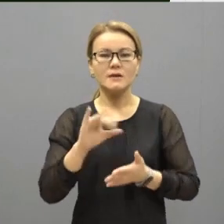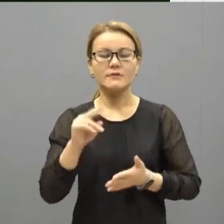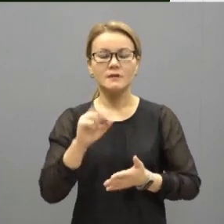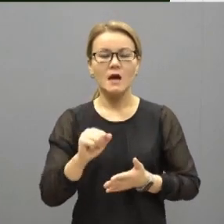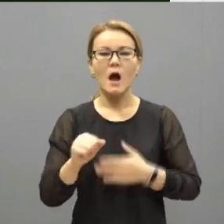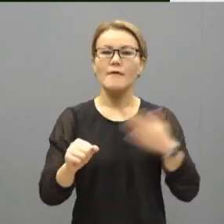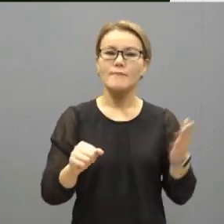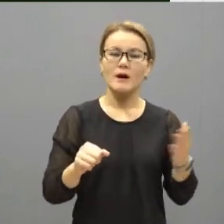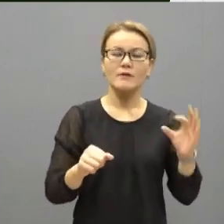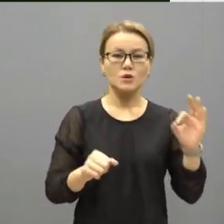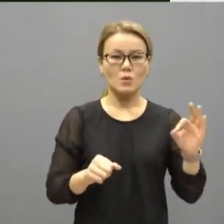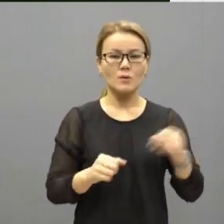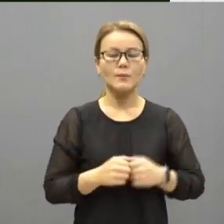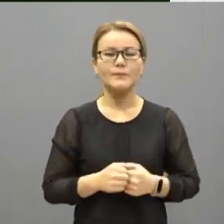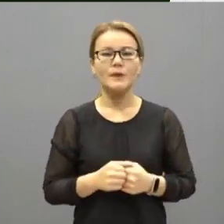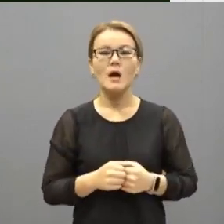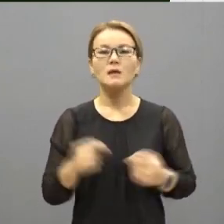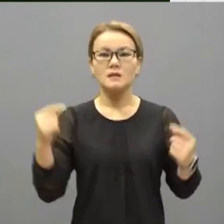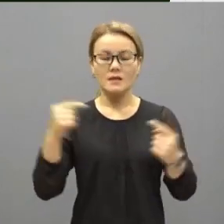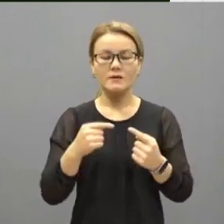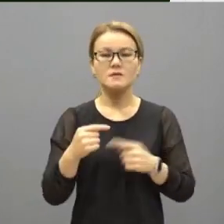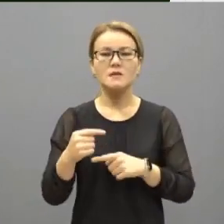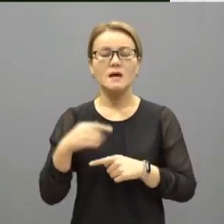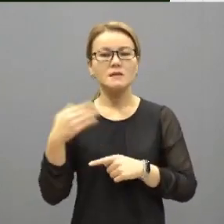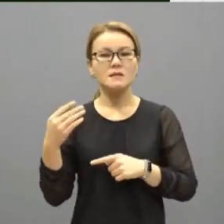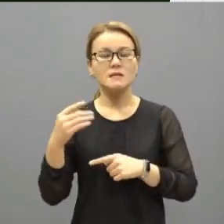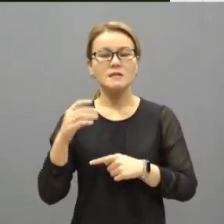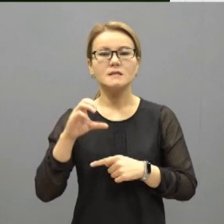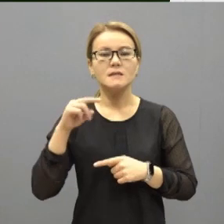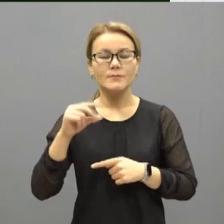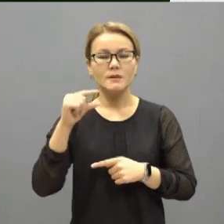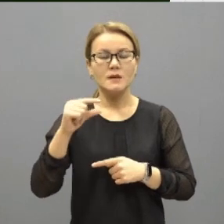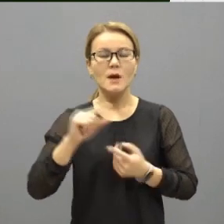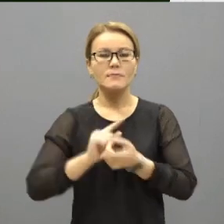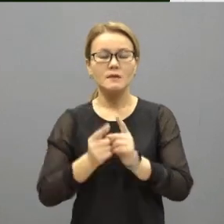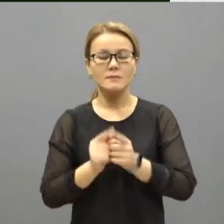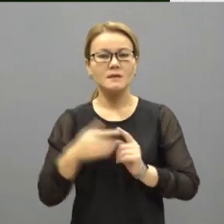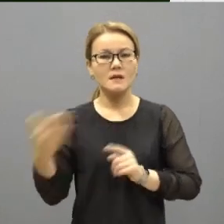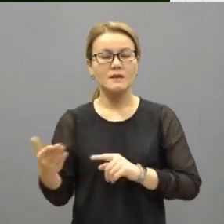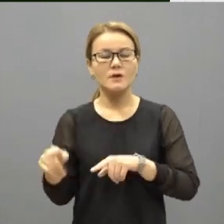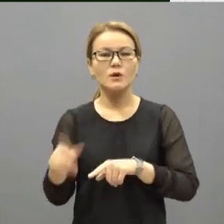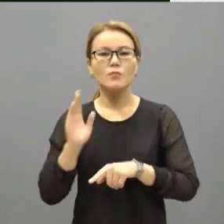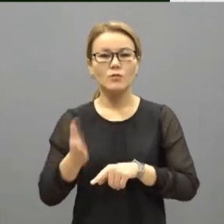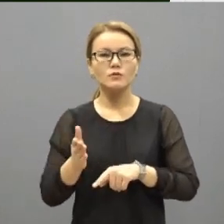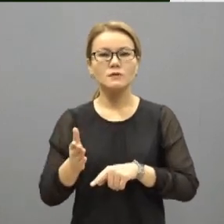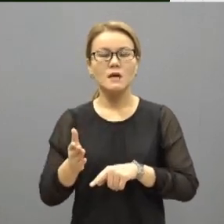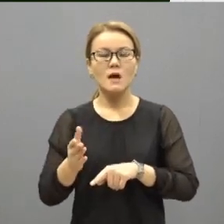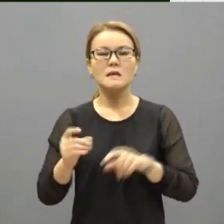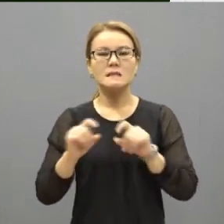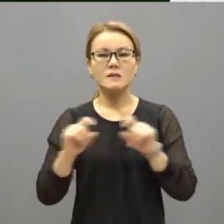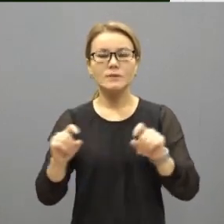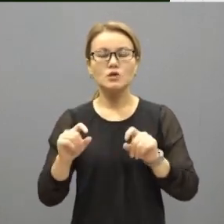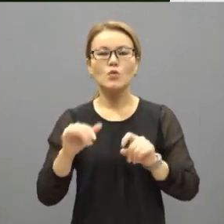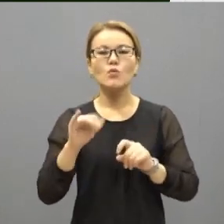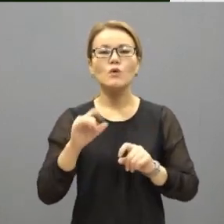в правой части 0. Соответственно, степень переменной в левой части будет являться степенью